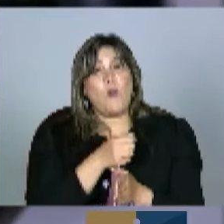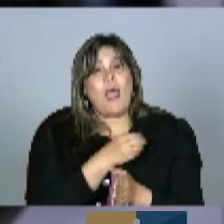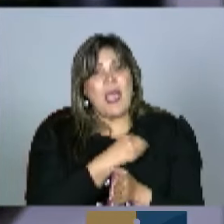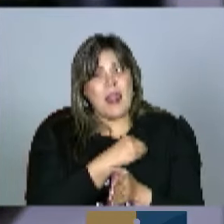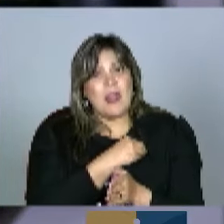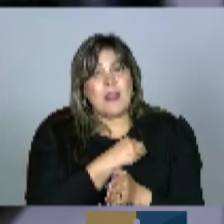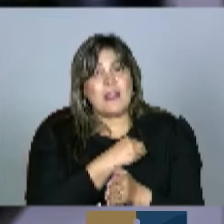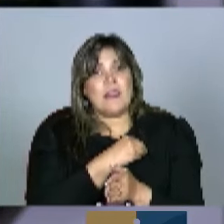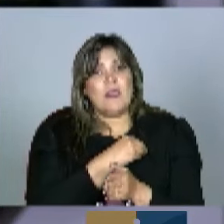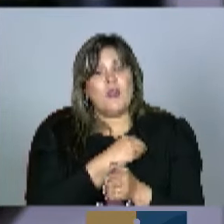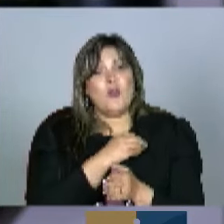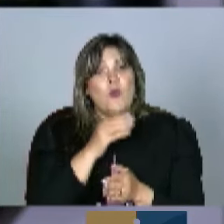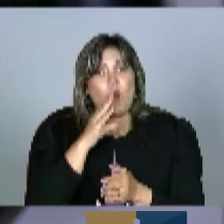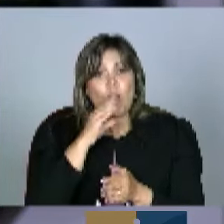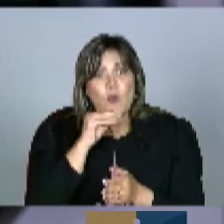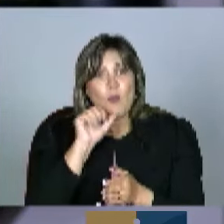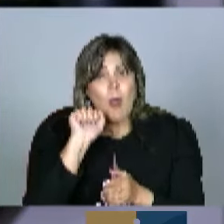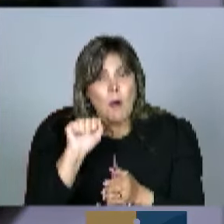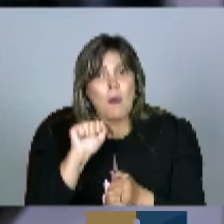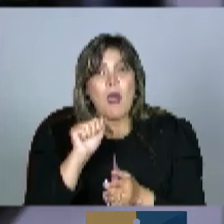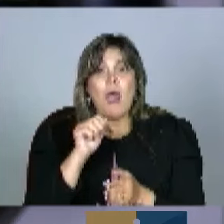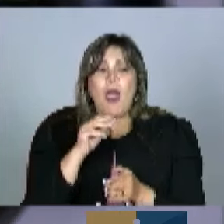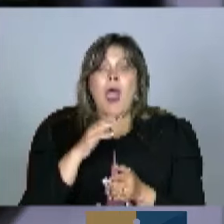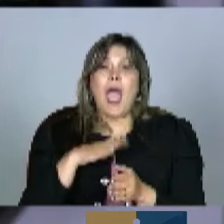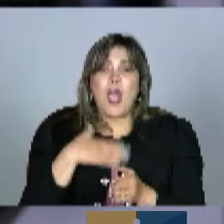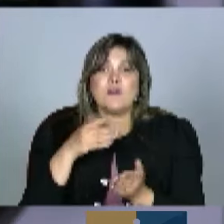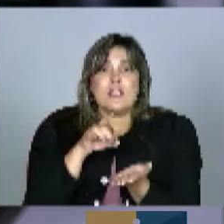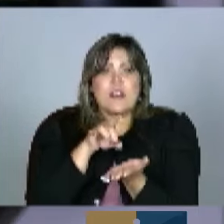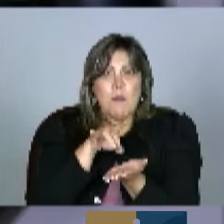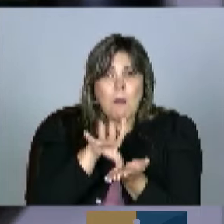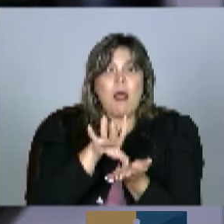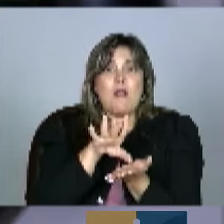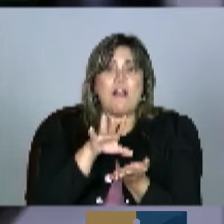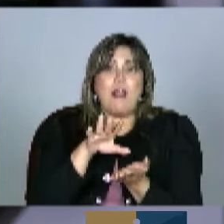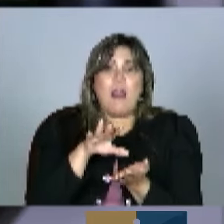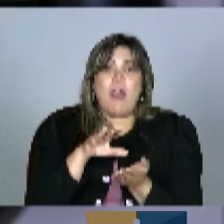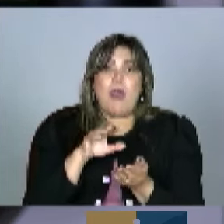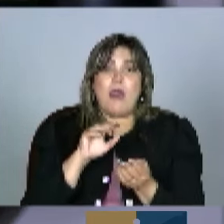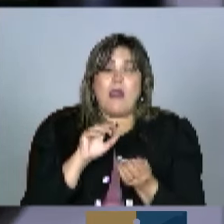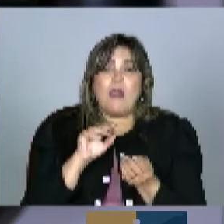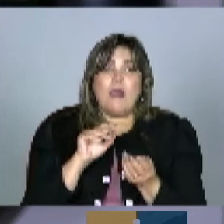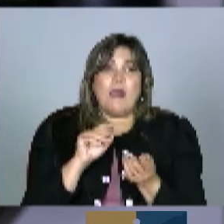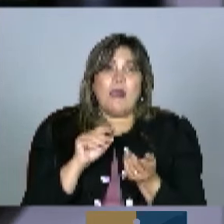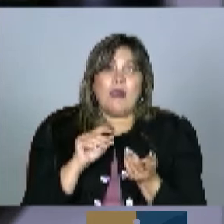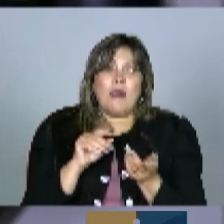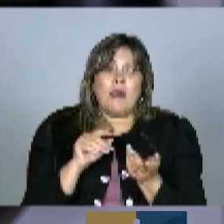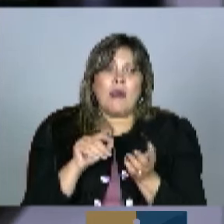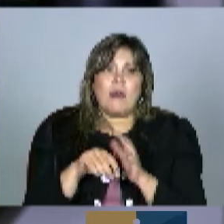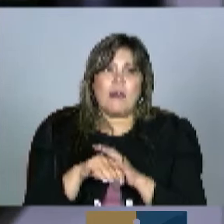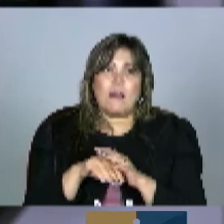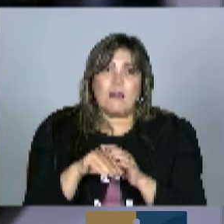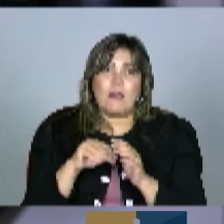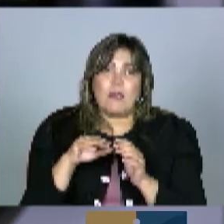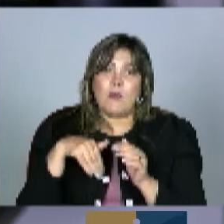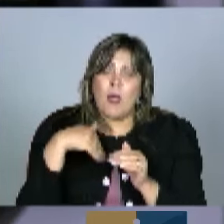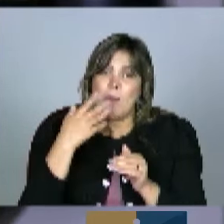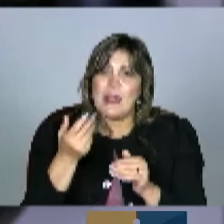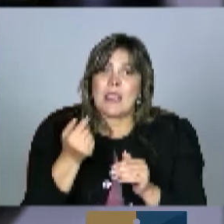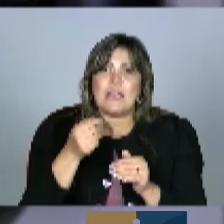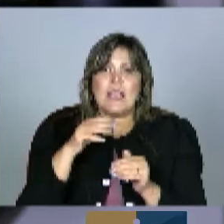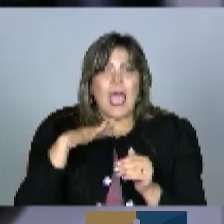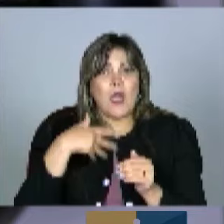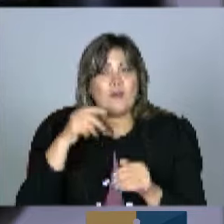الشقه باي طريقه عاملين كسروري السقف وعاملين لي حركه رعب ومبهدلني وكانوا شروع في قتل معايا قبل كده ضربوني عشان